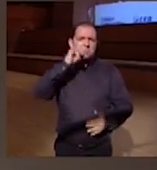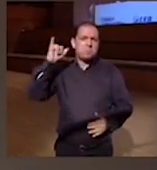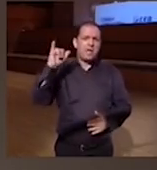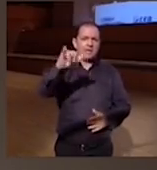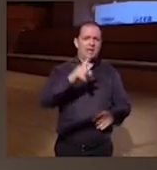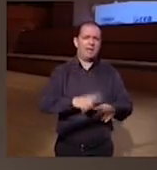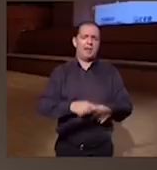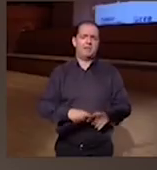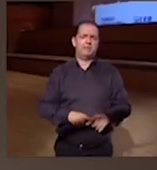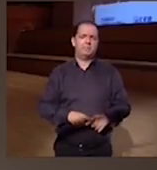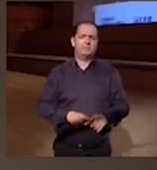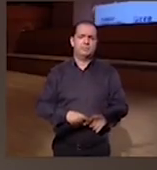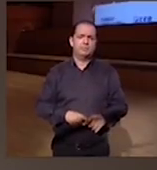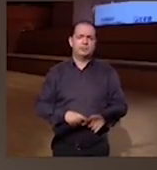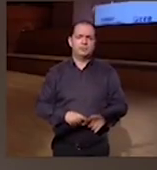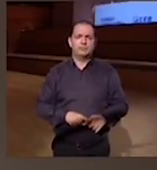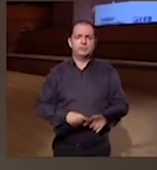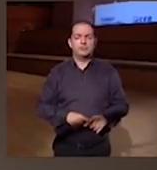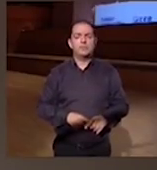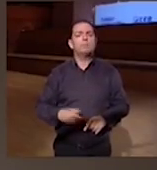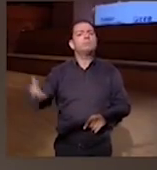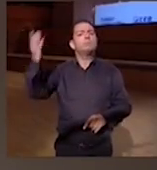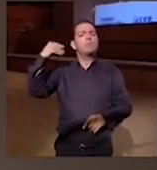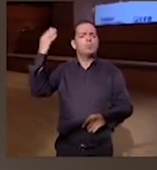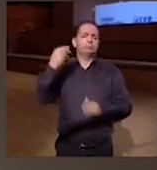Όποτε χρειάστηκε, φίλες και φίλοι, στο παρελθόν,